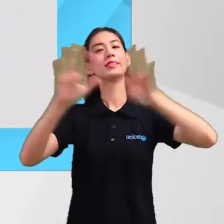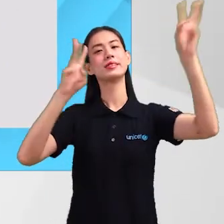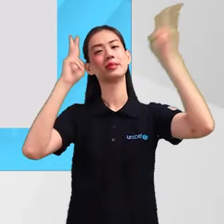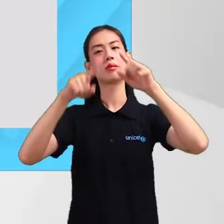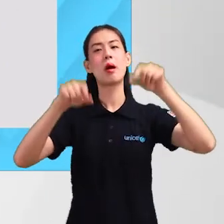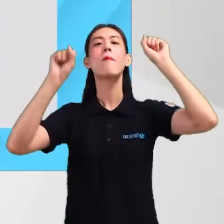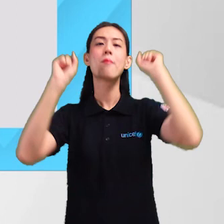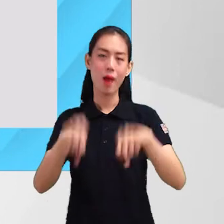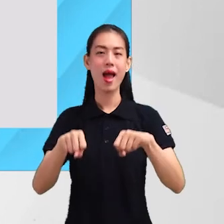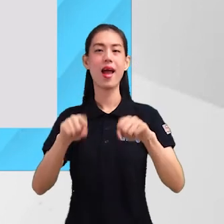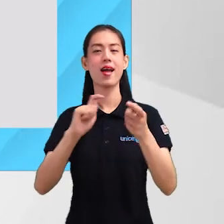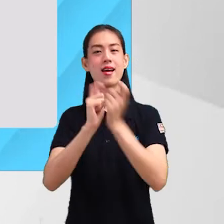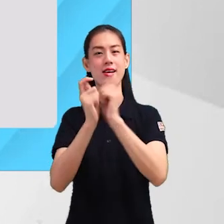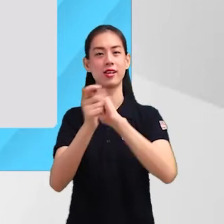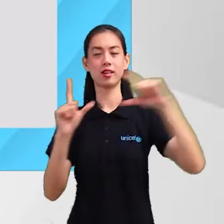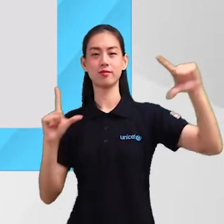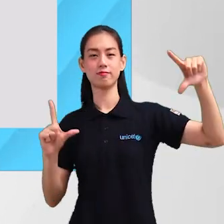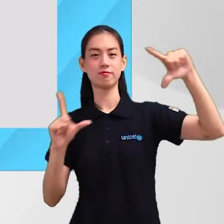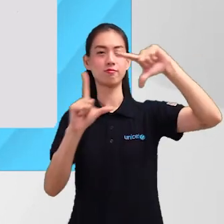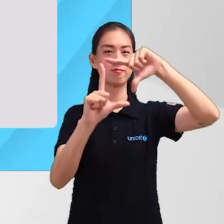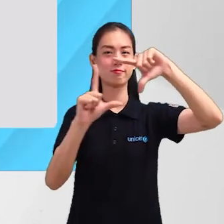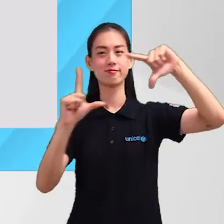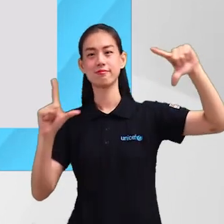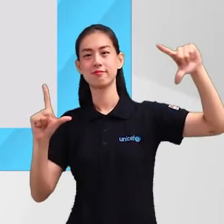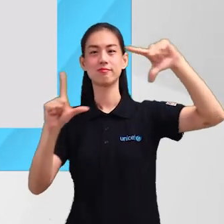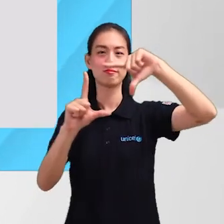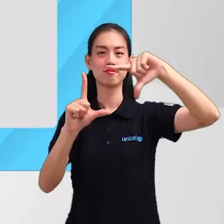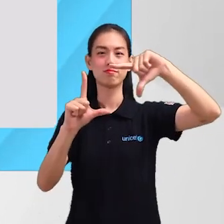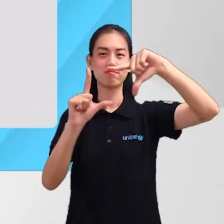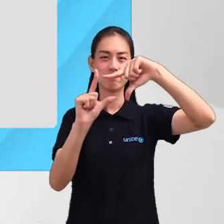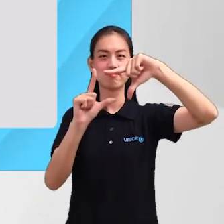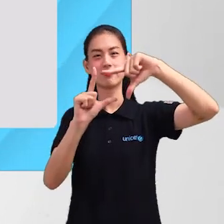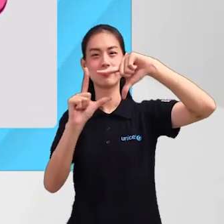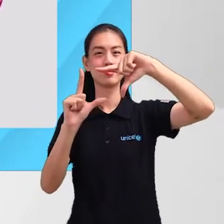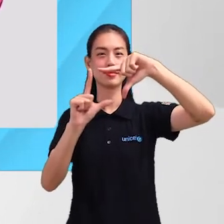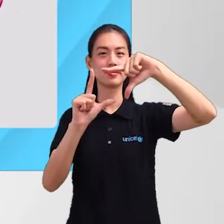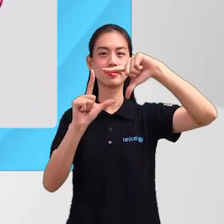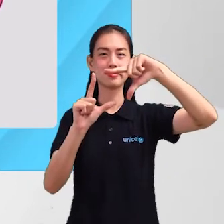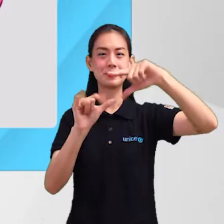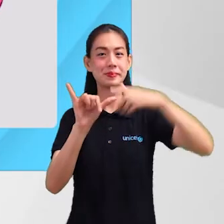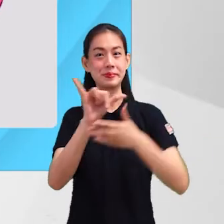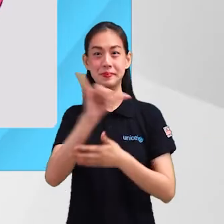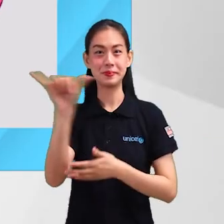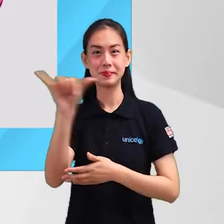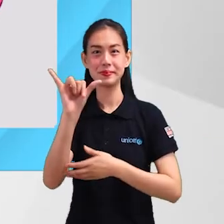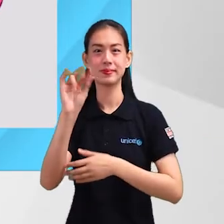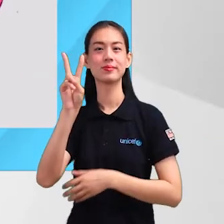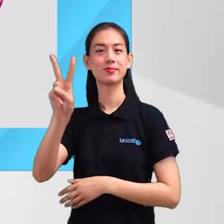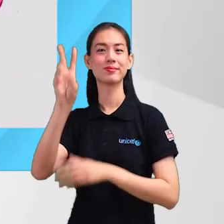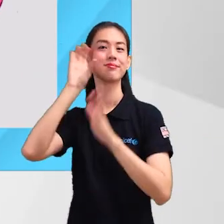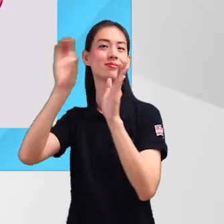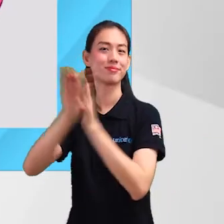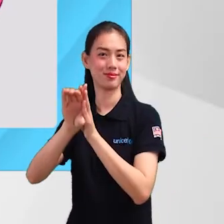terlalu besar. Tapi jangan risau, saiz image boleh diubah dengan menggunakan pengubah height iaitu tinggi dan